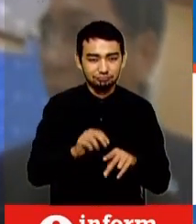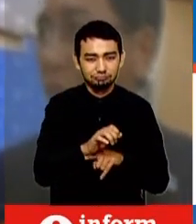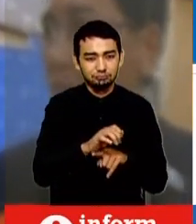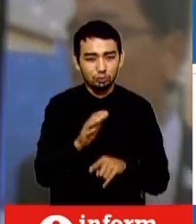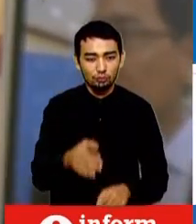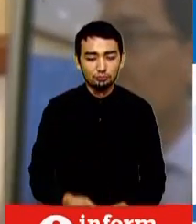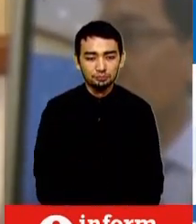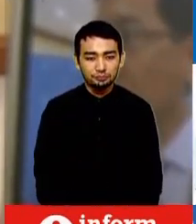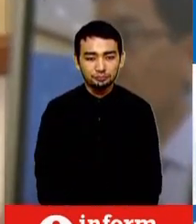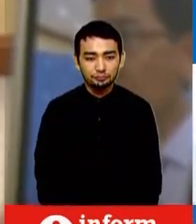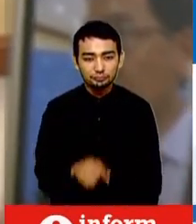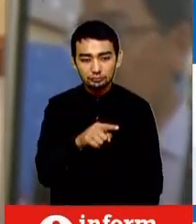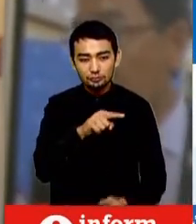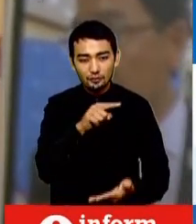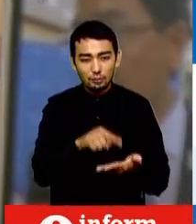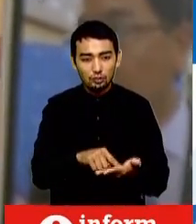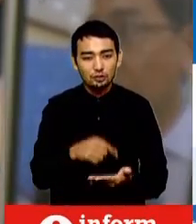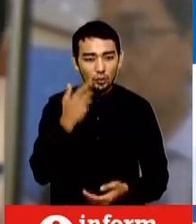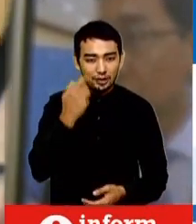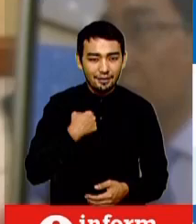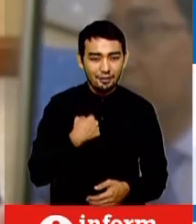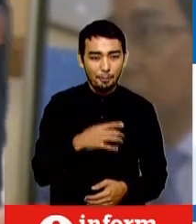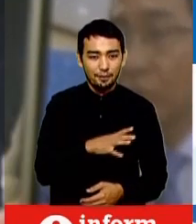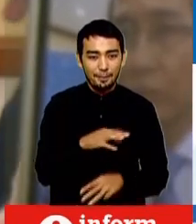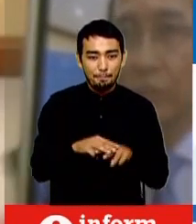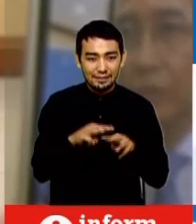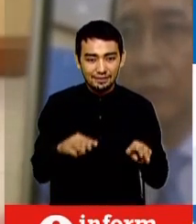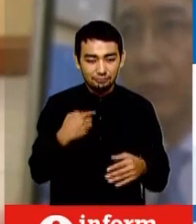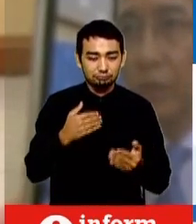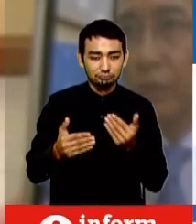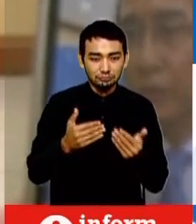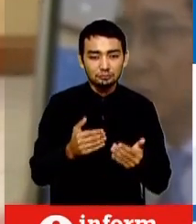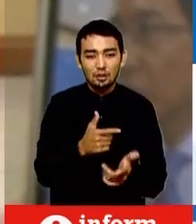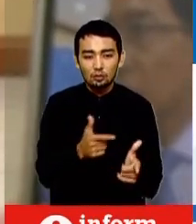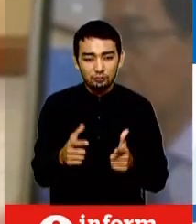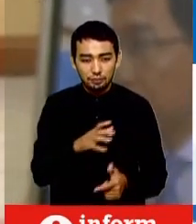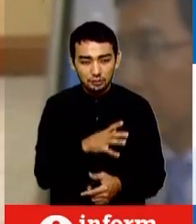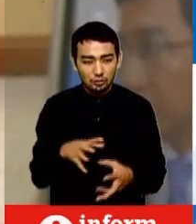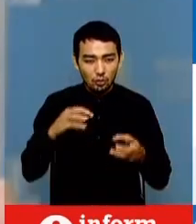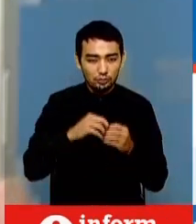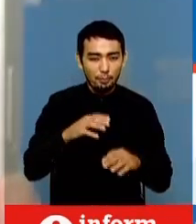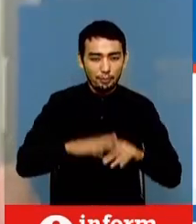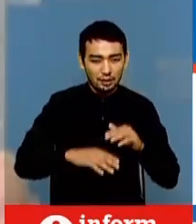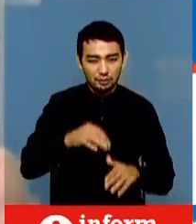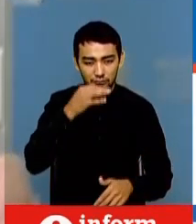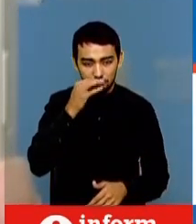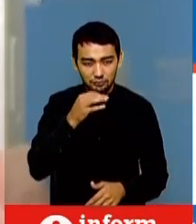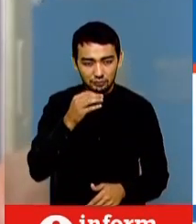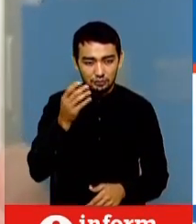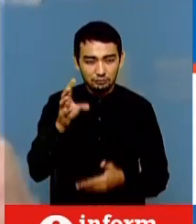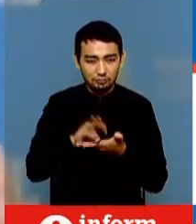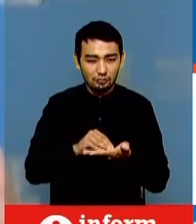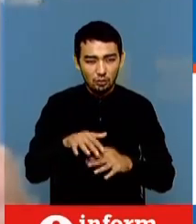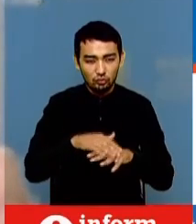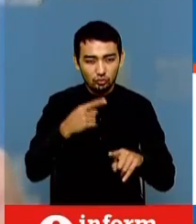Этот вопрос, еще когда я был министром, мы обсуждали, готовили. В целом, это международная практика. Это диверсификация,